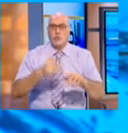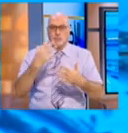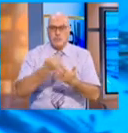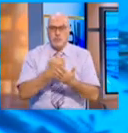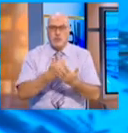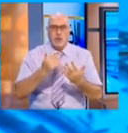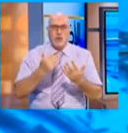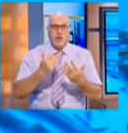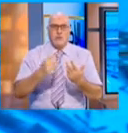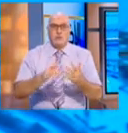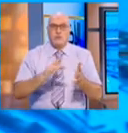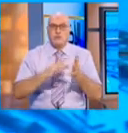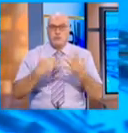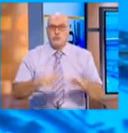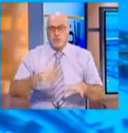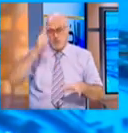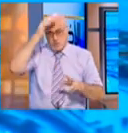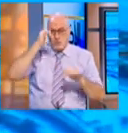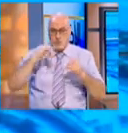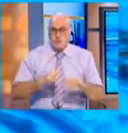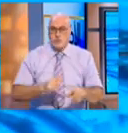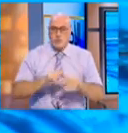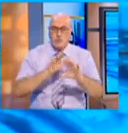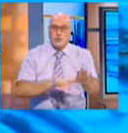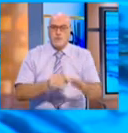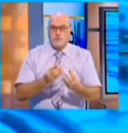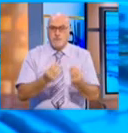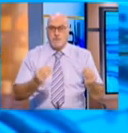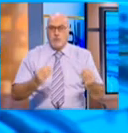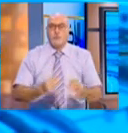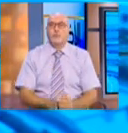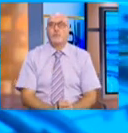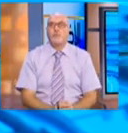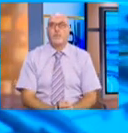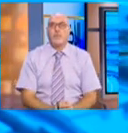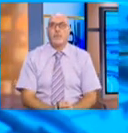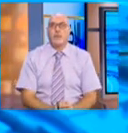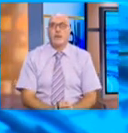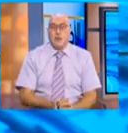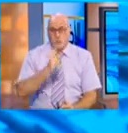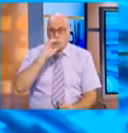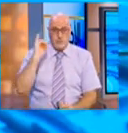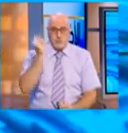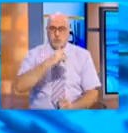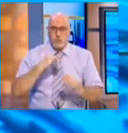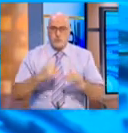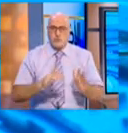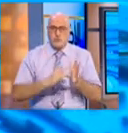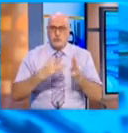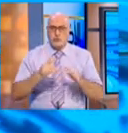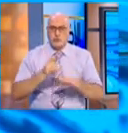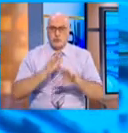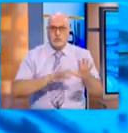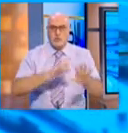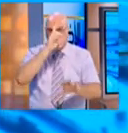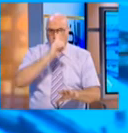النوعية التي بذلتها الدولة الجزائرية في مجال حماية وترقية الطفولة. والجدير بالذكر أن الجزائر تعمل على حماية